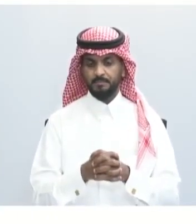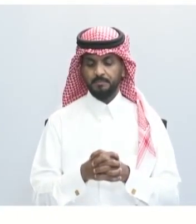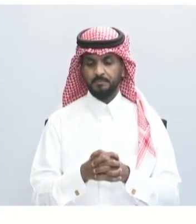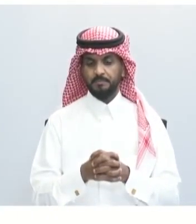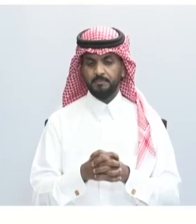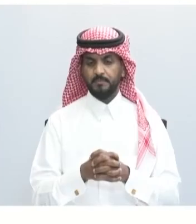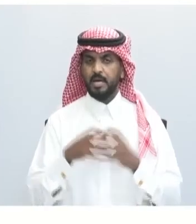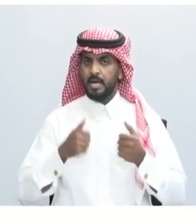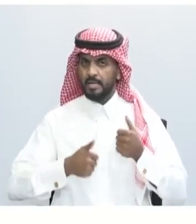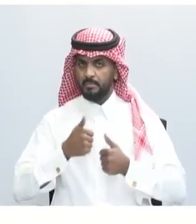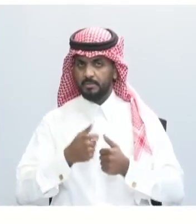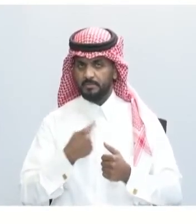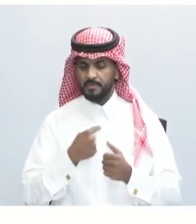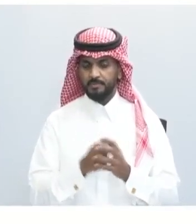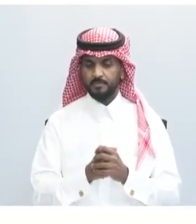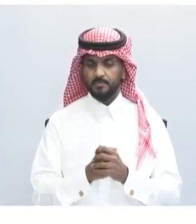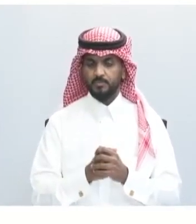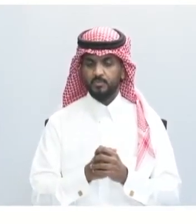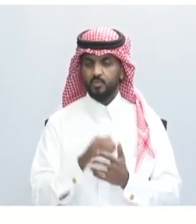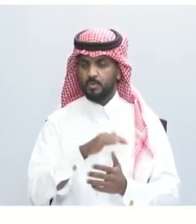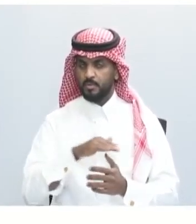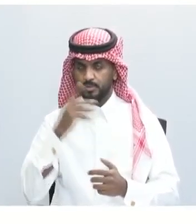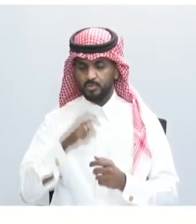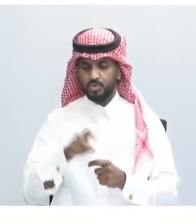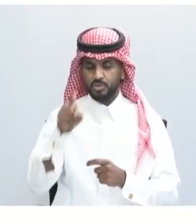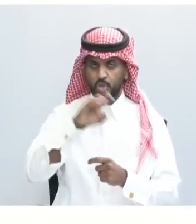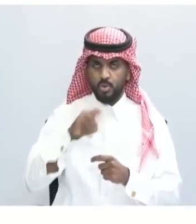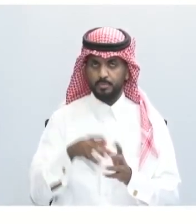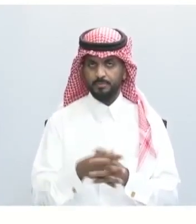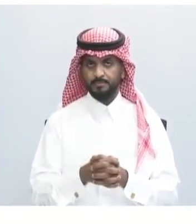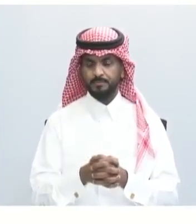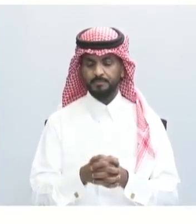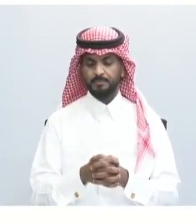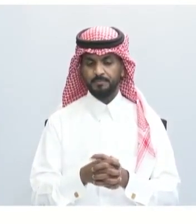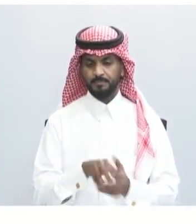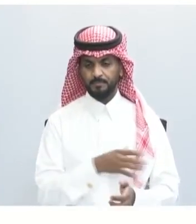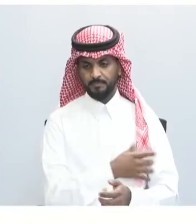اختبر نفسي ابنائي وبناتي لنجيب عن الاسئله التاليه